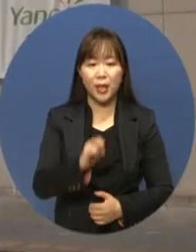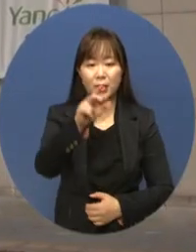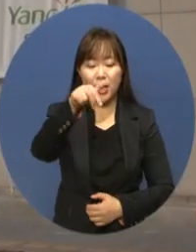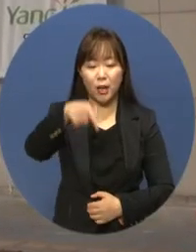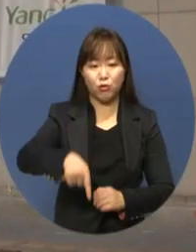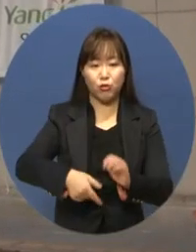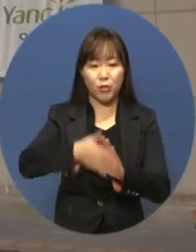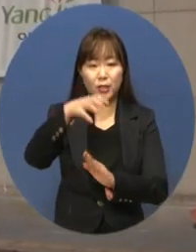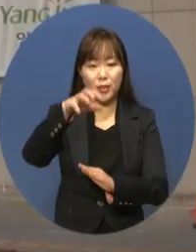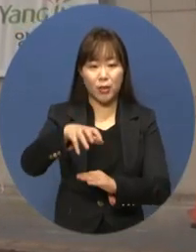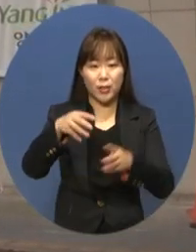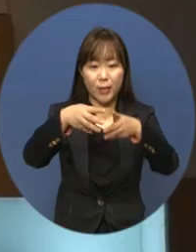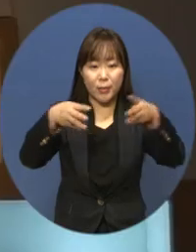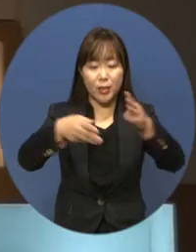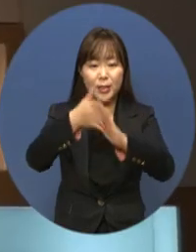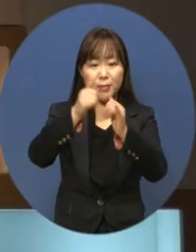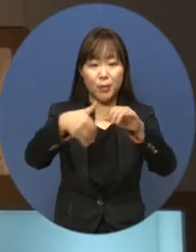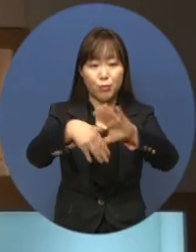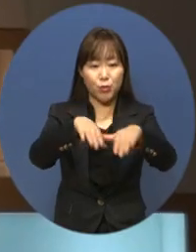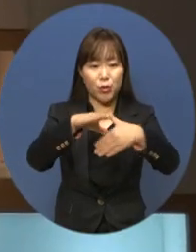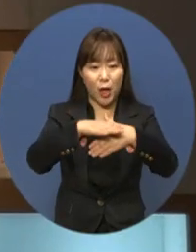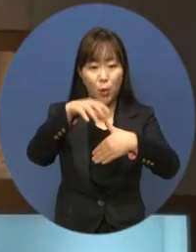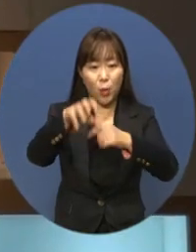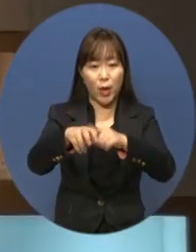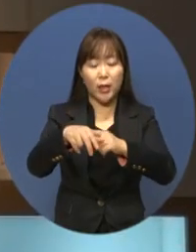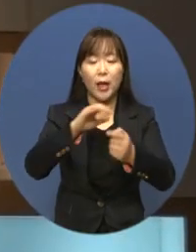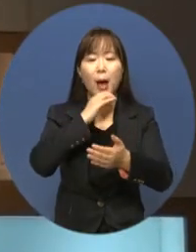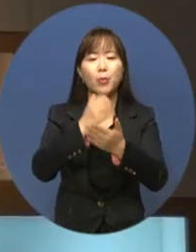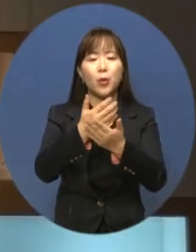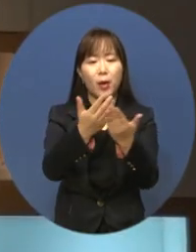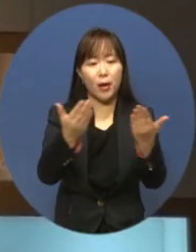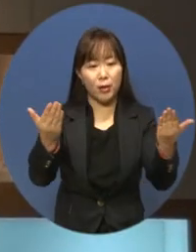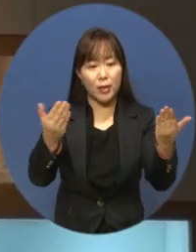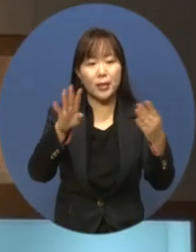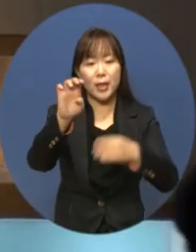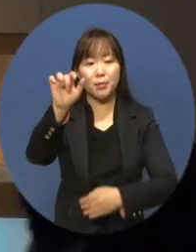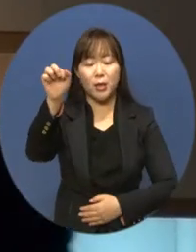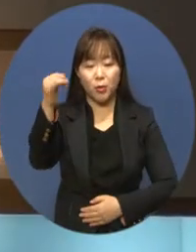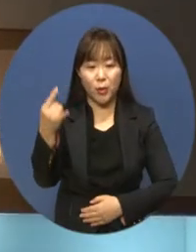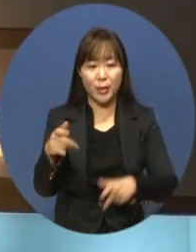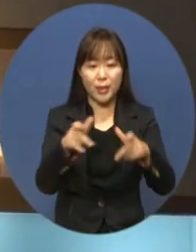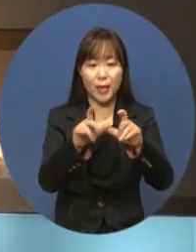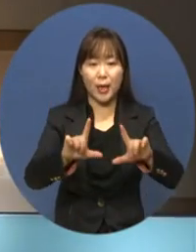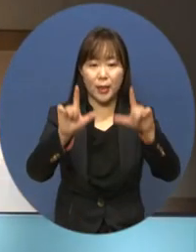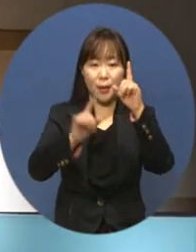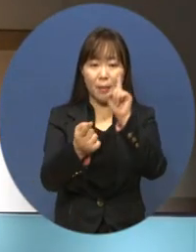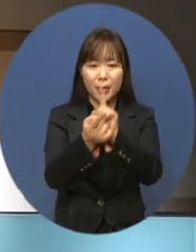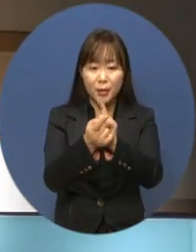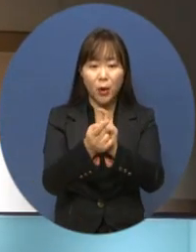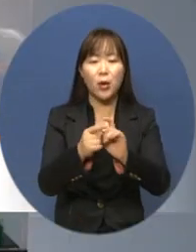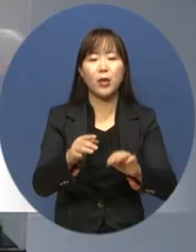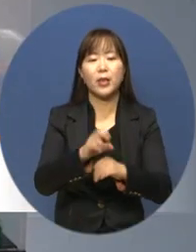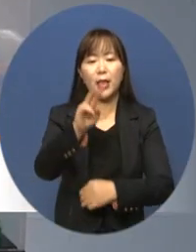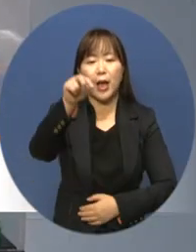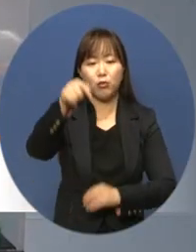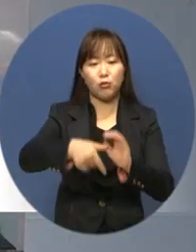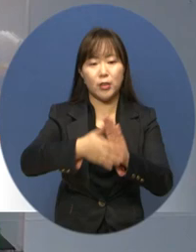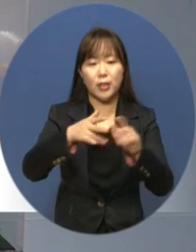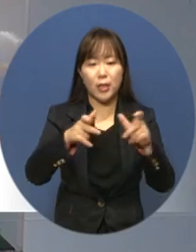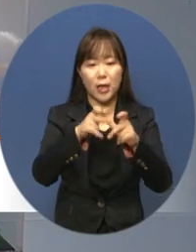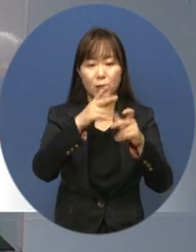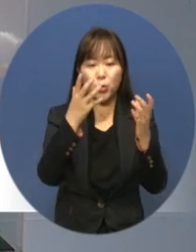양주시청 3층의 시민문화공간인 감동갤러리. 제41회 장애인의 날을 맞아 양주시 장애인